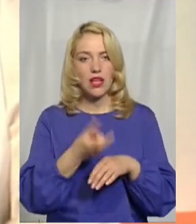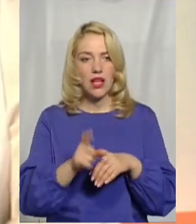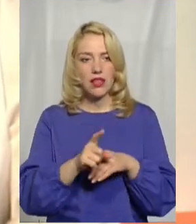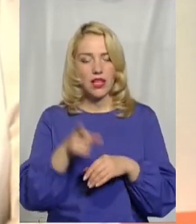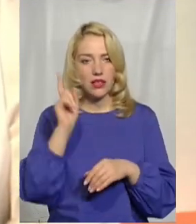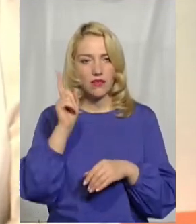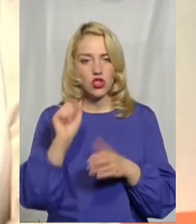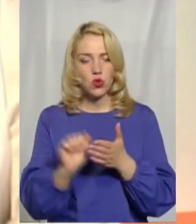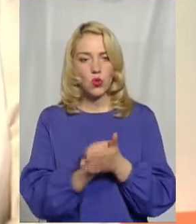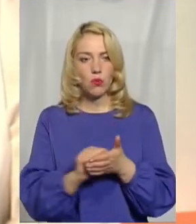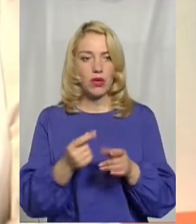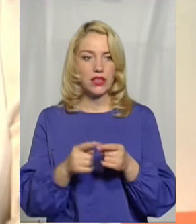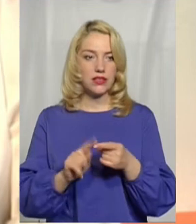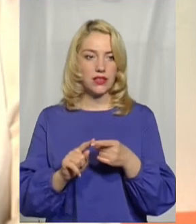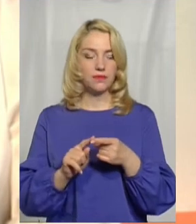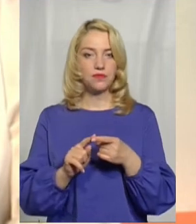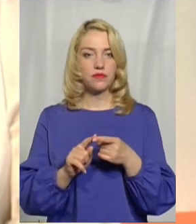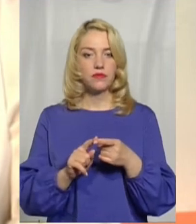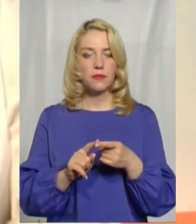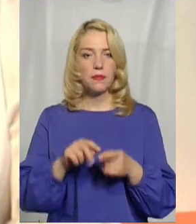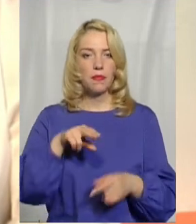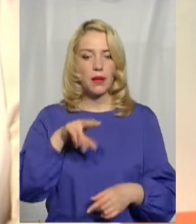найдавніших документів – це